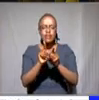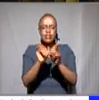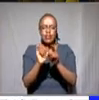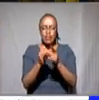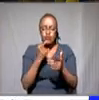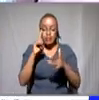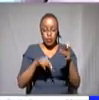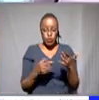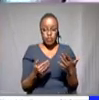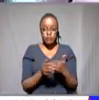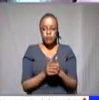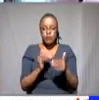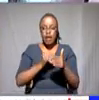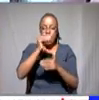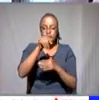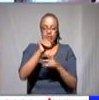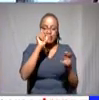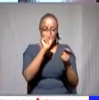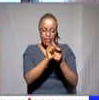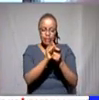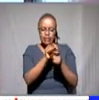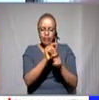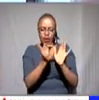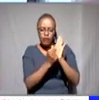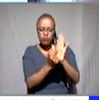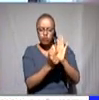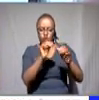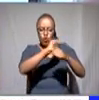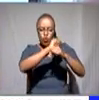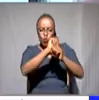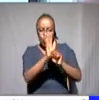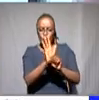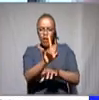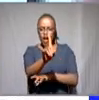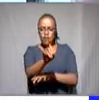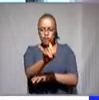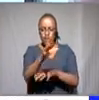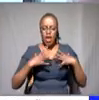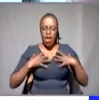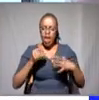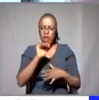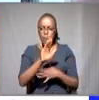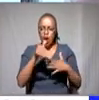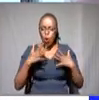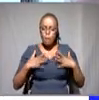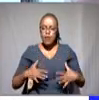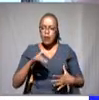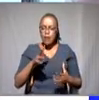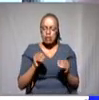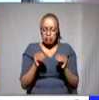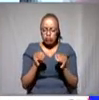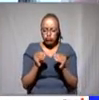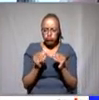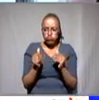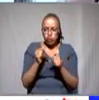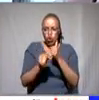kuga dhudha wao kuonekana mari na dalili shishia homeno ya COVID-19. Ogima wao wa mwiri kana miri yao ni rahota gudhi inabere